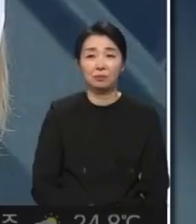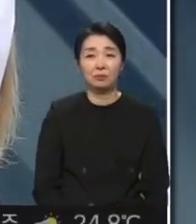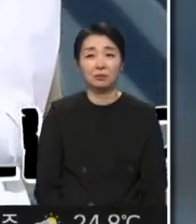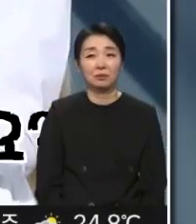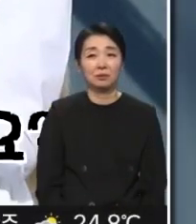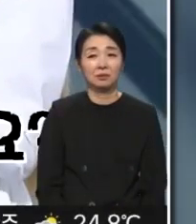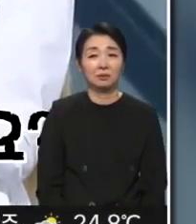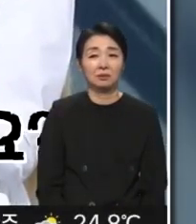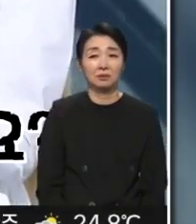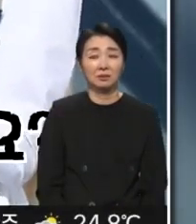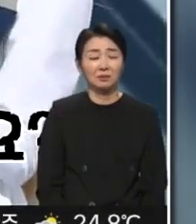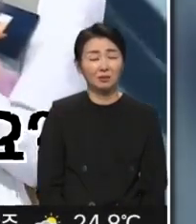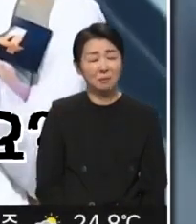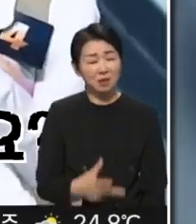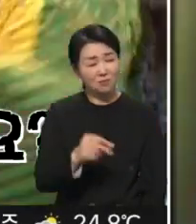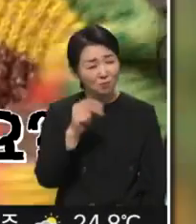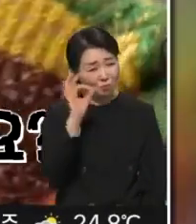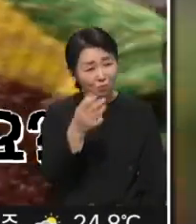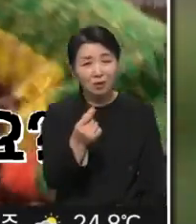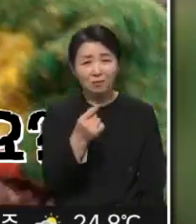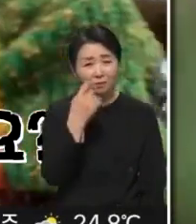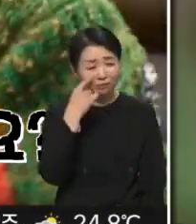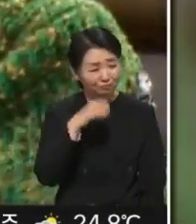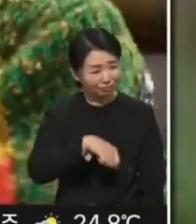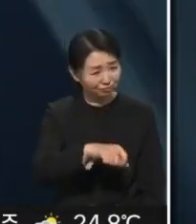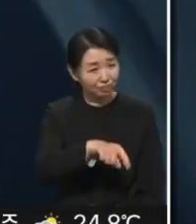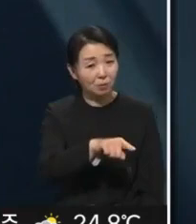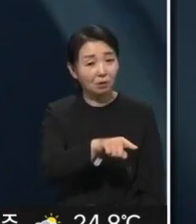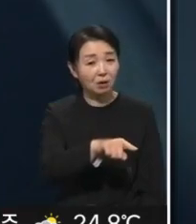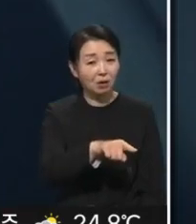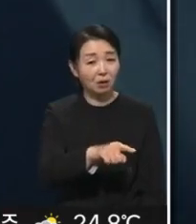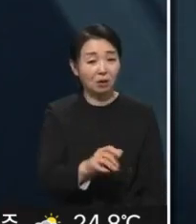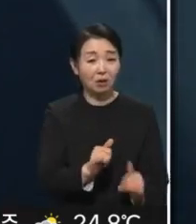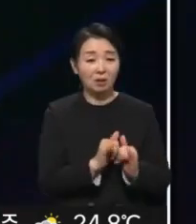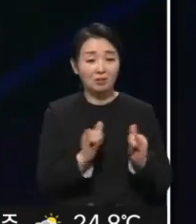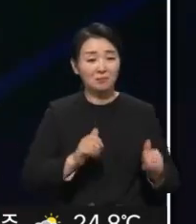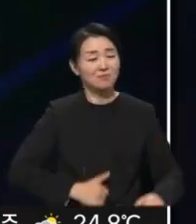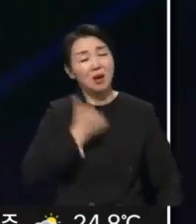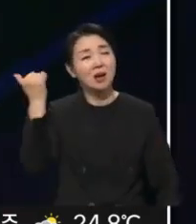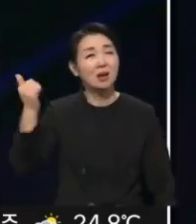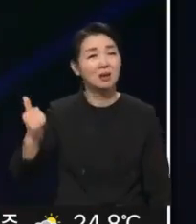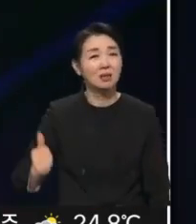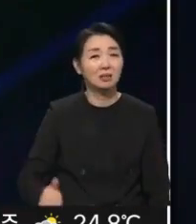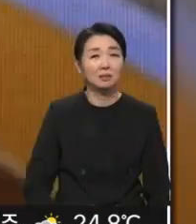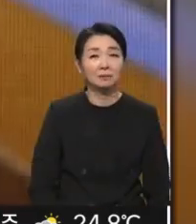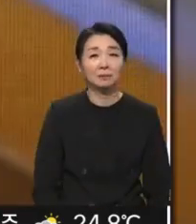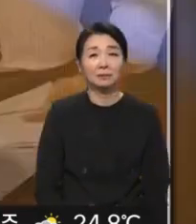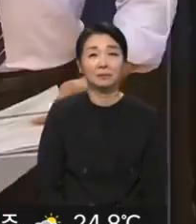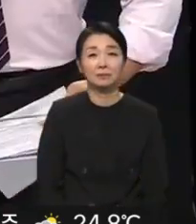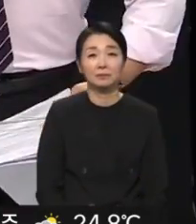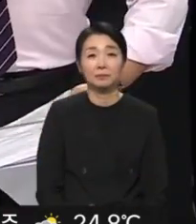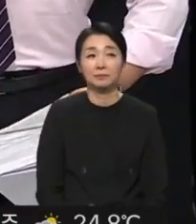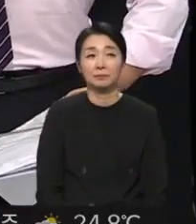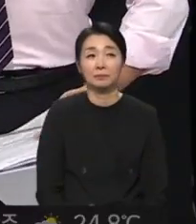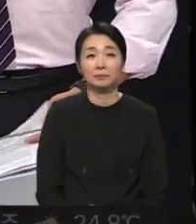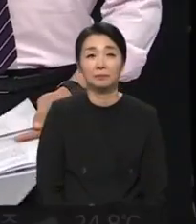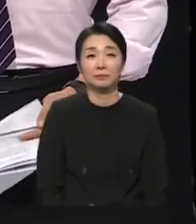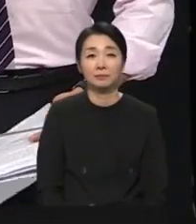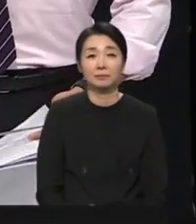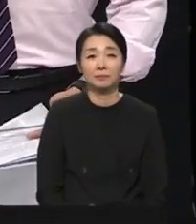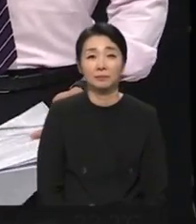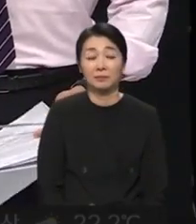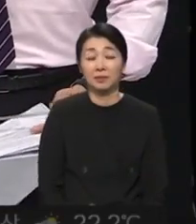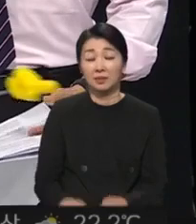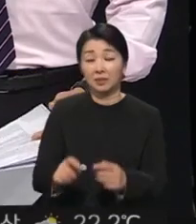진짜 너무 똥 쳐다보듯이 쳐다보시는 거 아니에요? 아니요. 순간적으로 썽이 나가지고. 다만